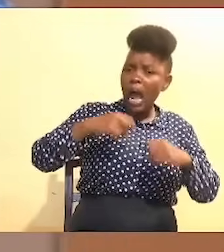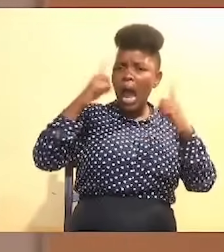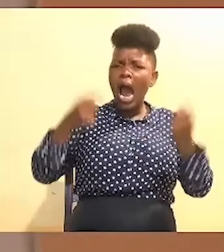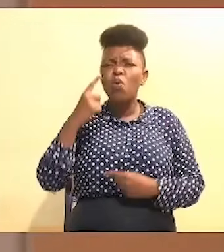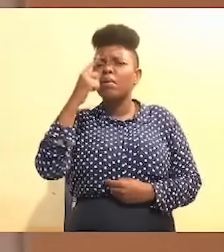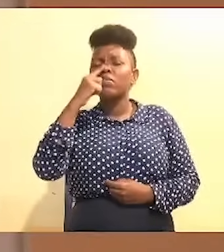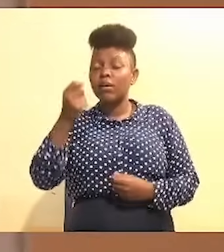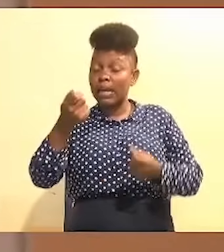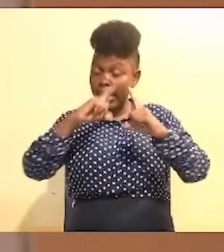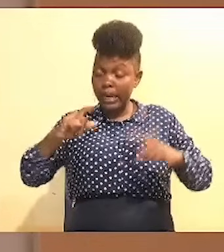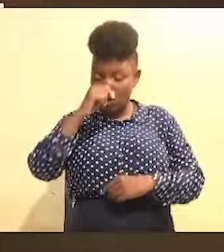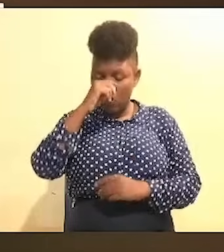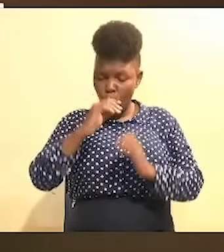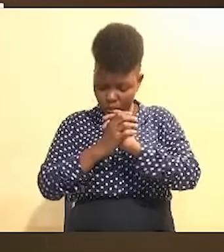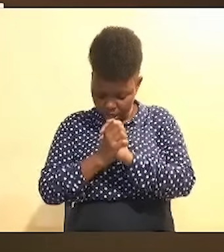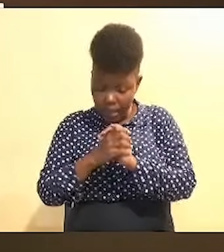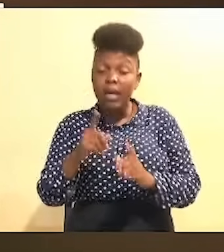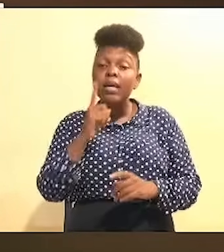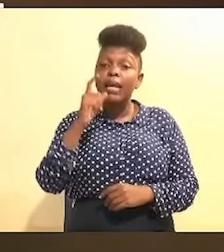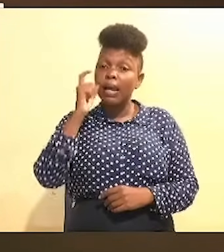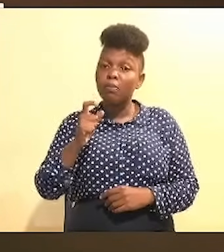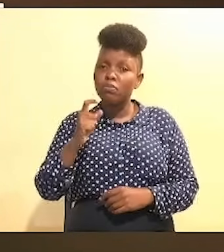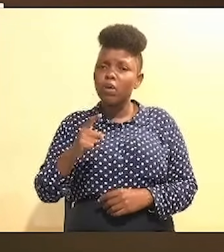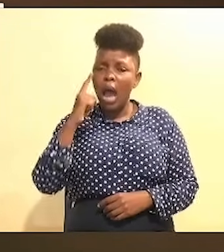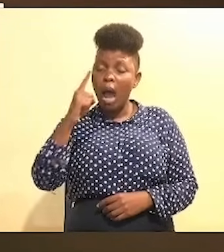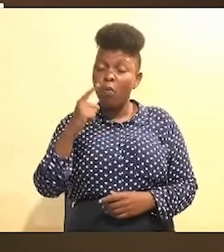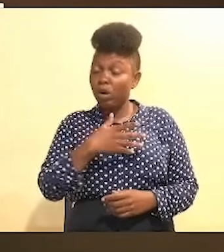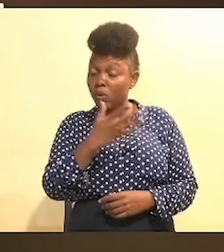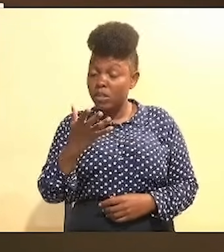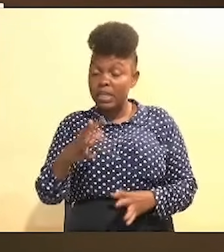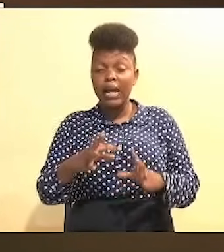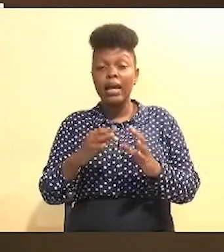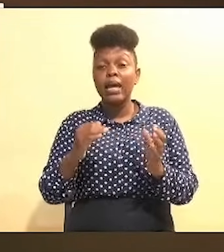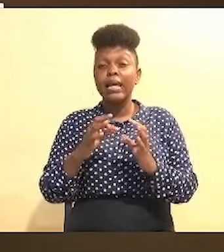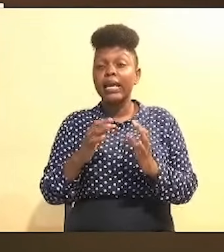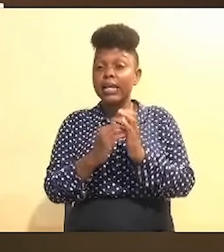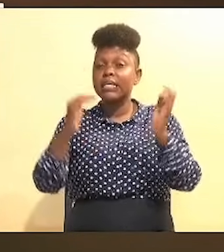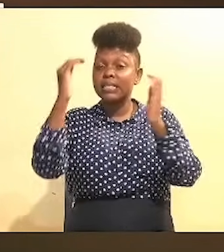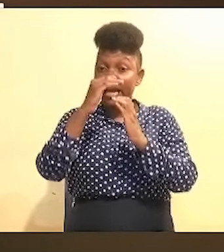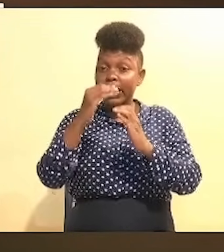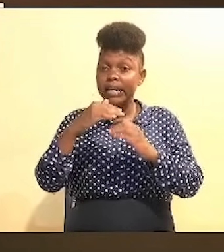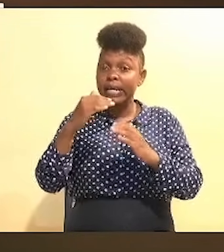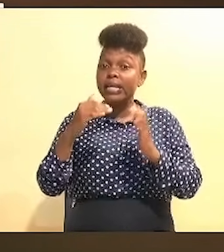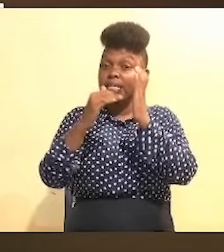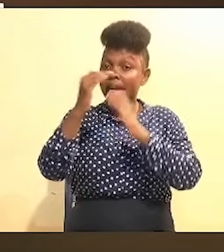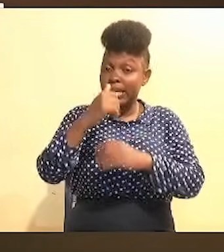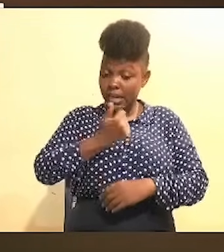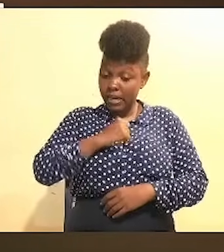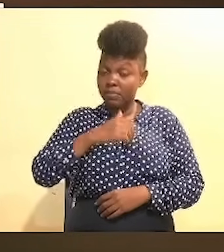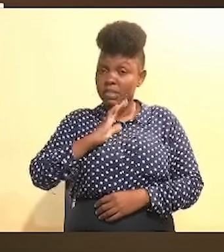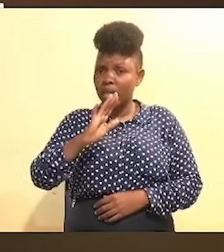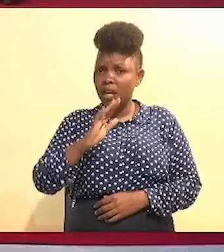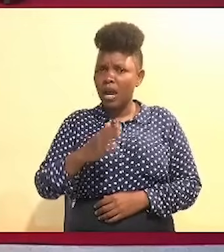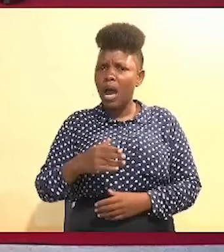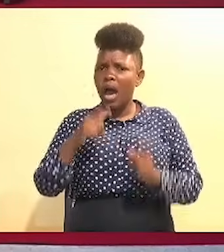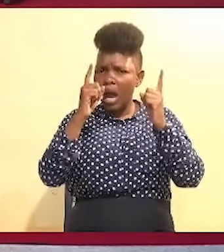kwa unyenyekevu kila mtu na mhesabu mwenziwe kuwa bora kuliko nafsi yake. Hata kule